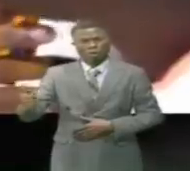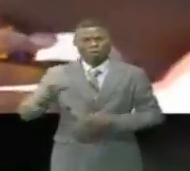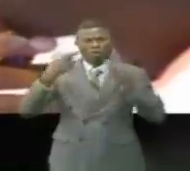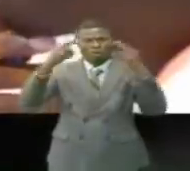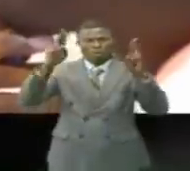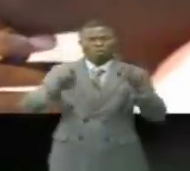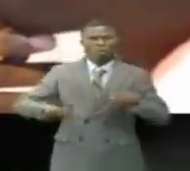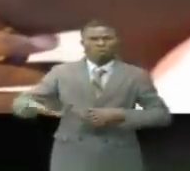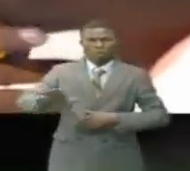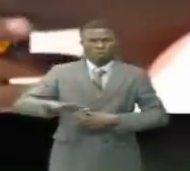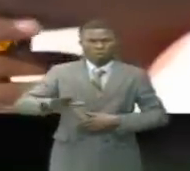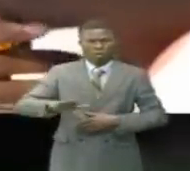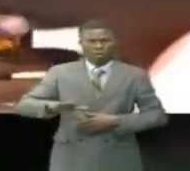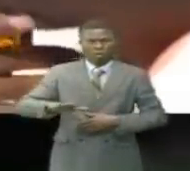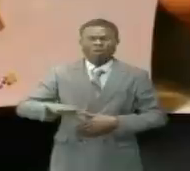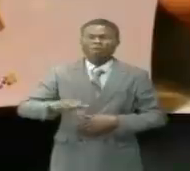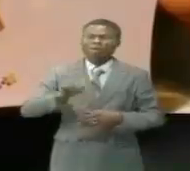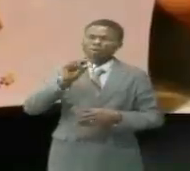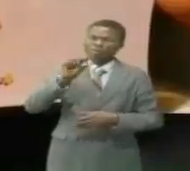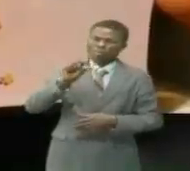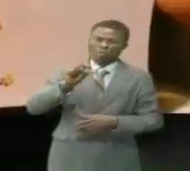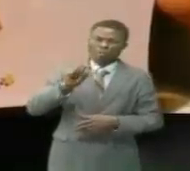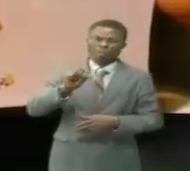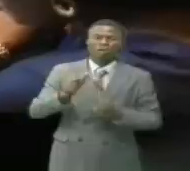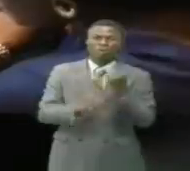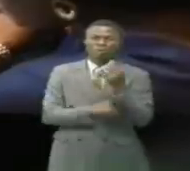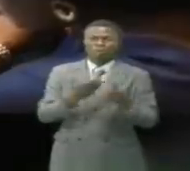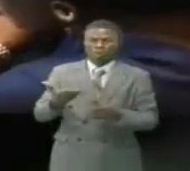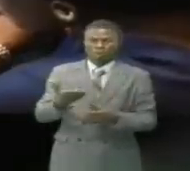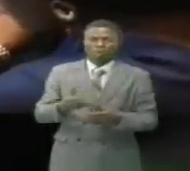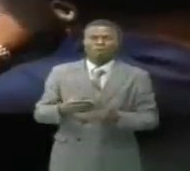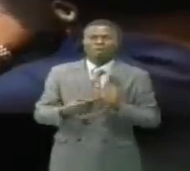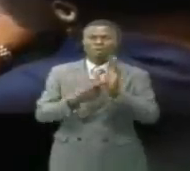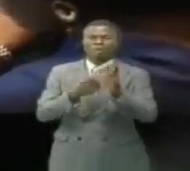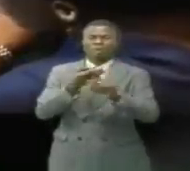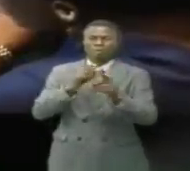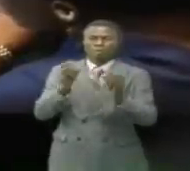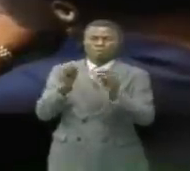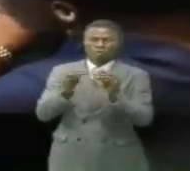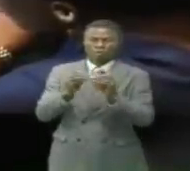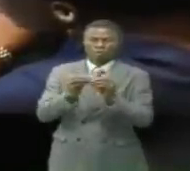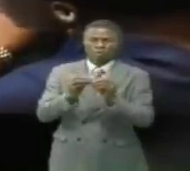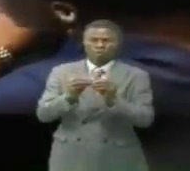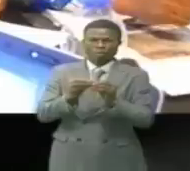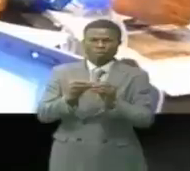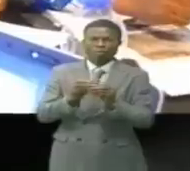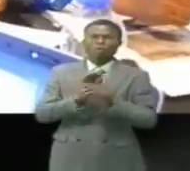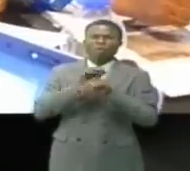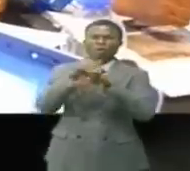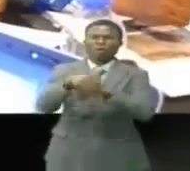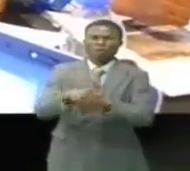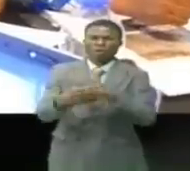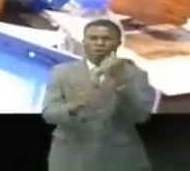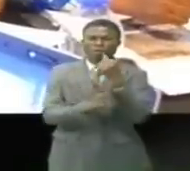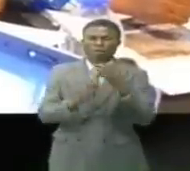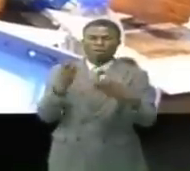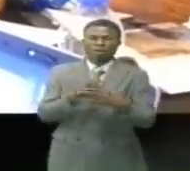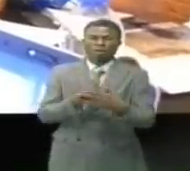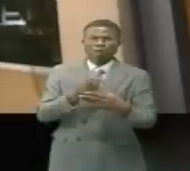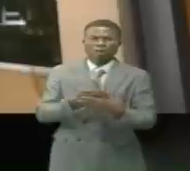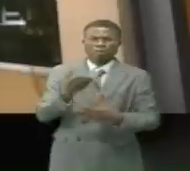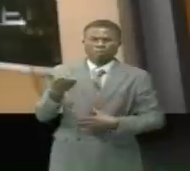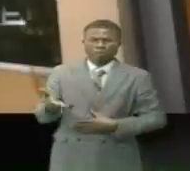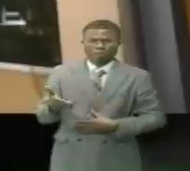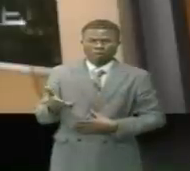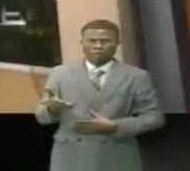le pays à revenus faiblement intermédiaires. C'est ce qui ressort de l'atelier d'inclusion des personnes en situation de